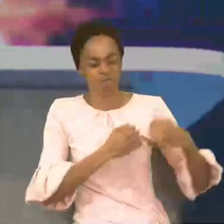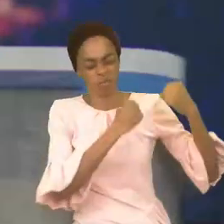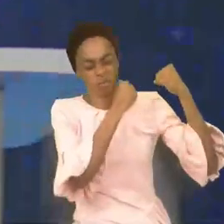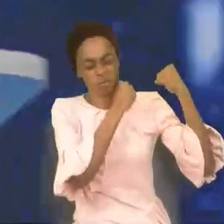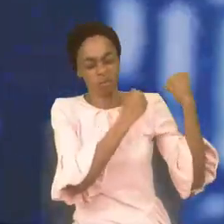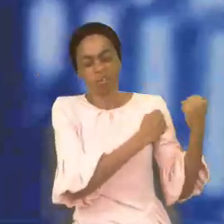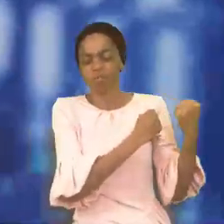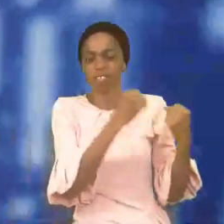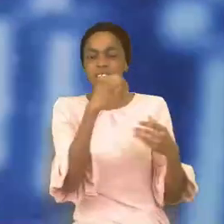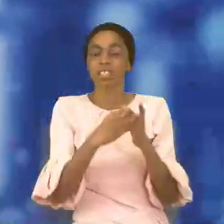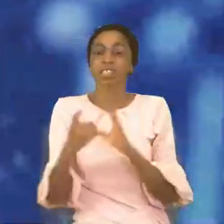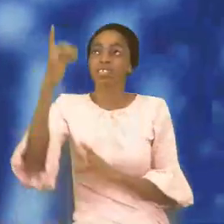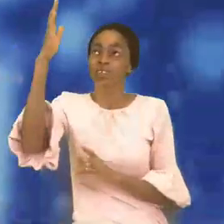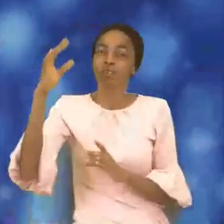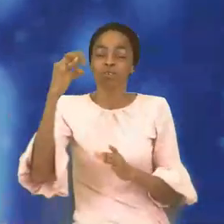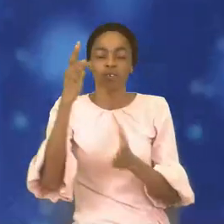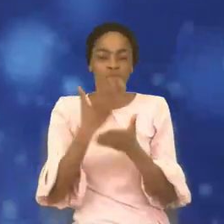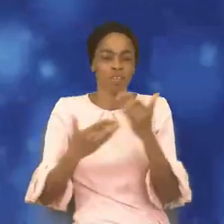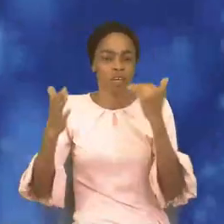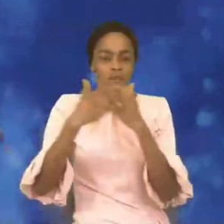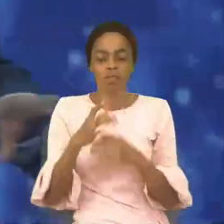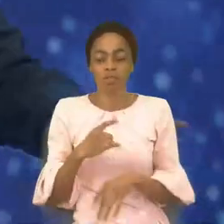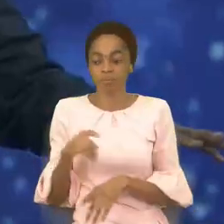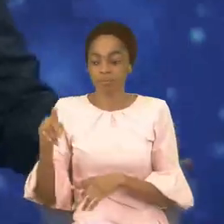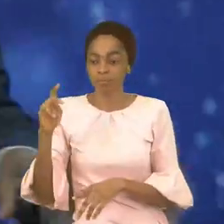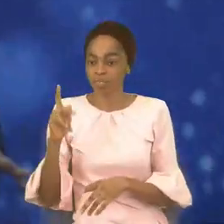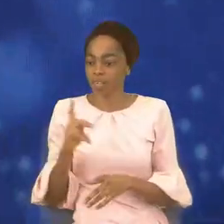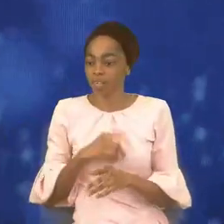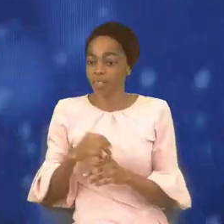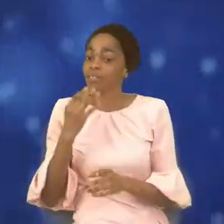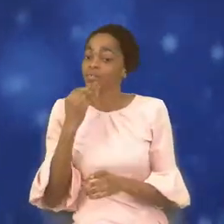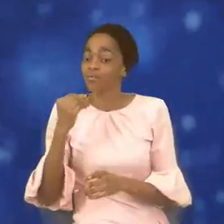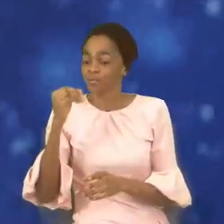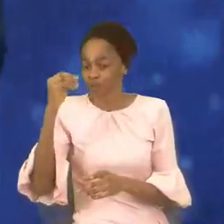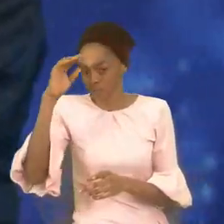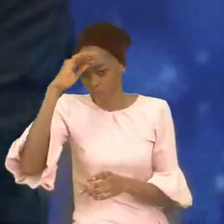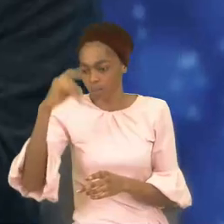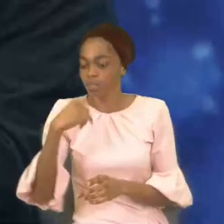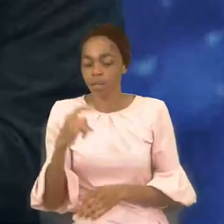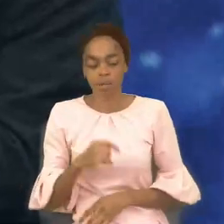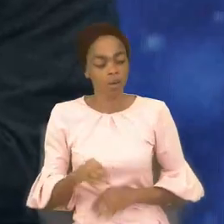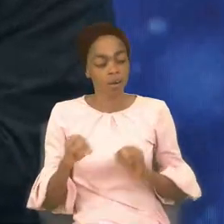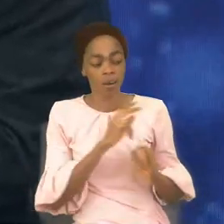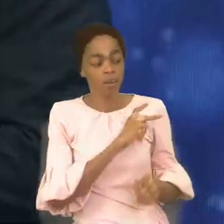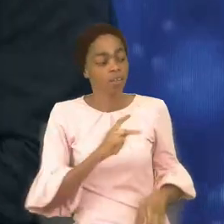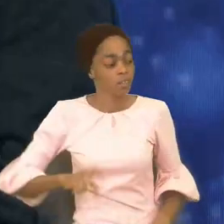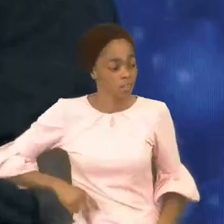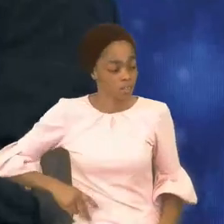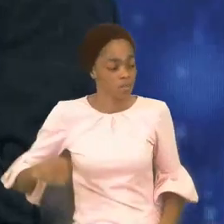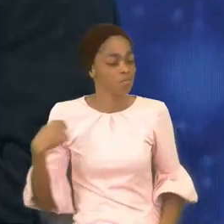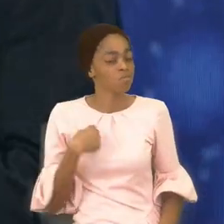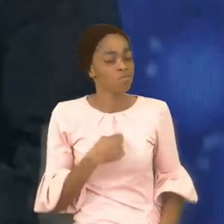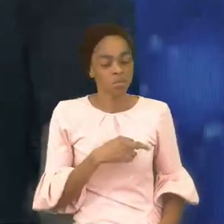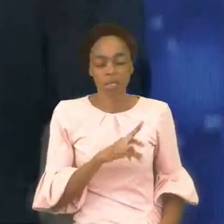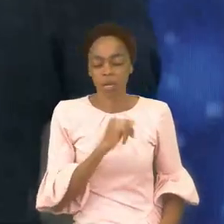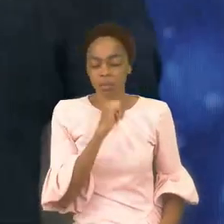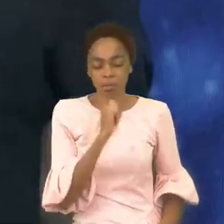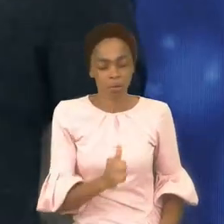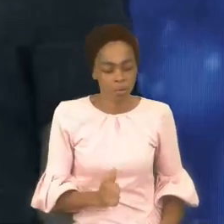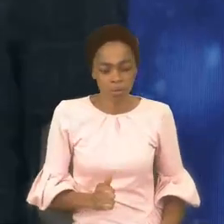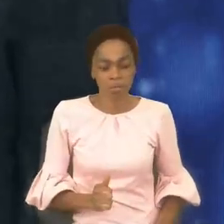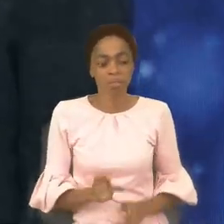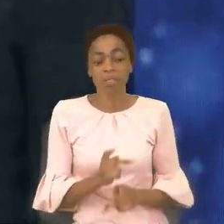confiance au Dieu du ciel. Ils ont dit, ô Nebuchadnezzar, roi, nous n'avons pas besoin de